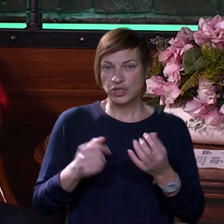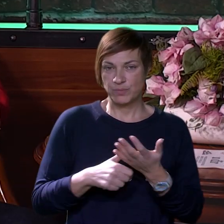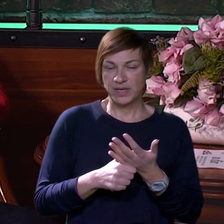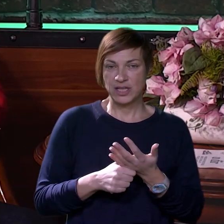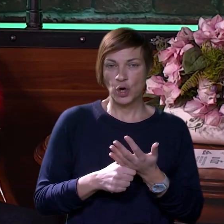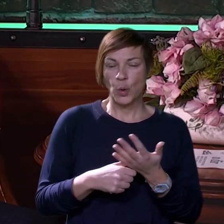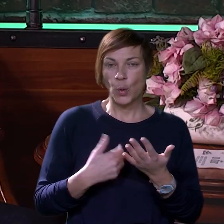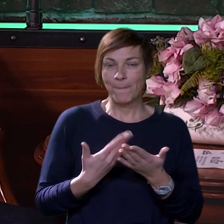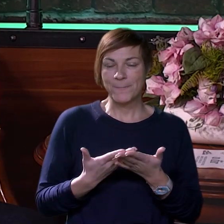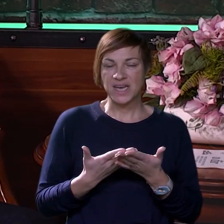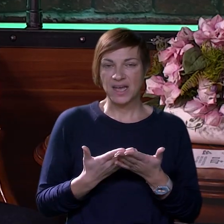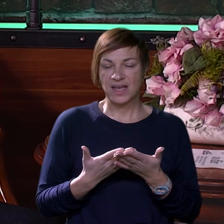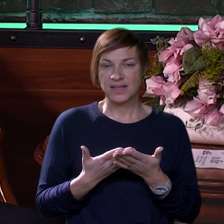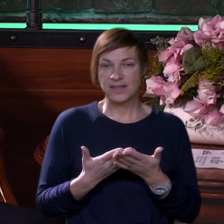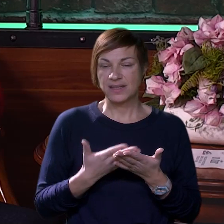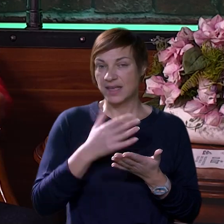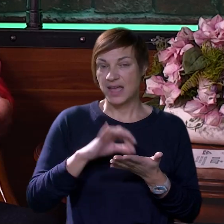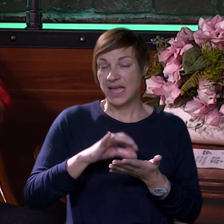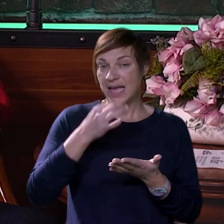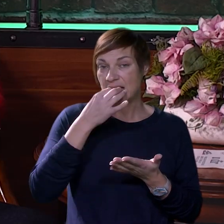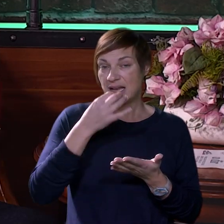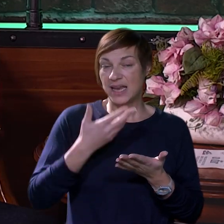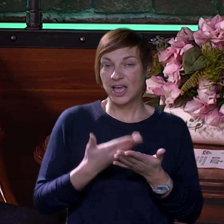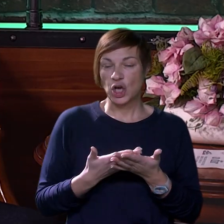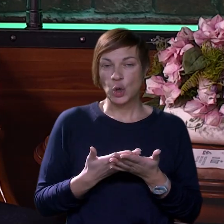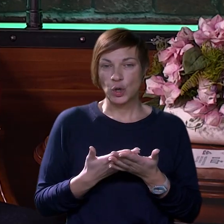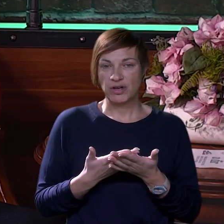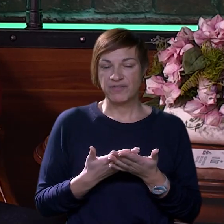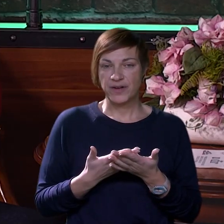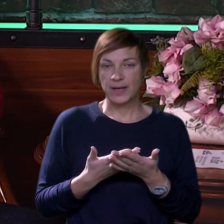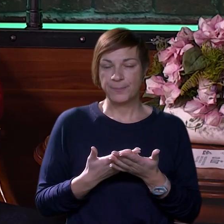osobnih dokumenata, počevši od nekih lijekova,